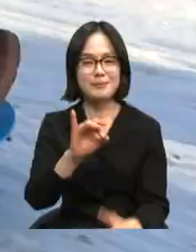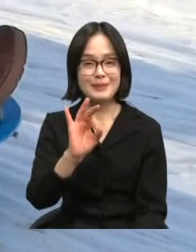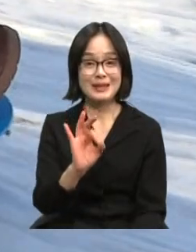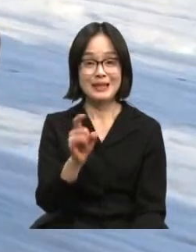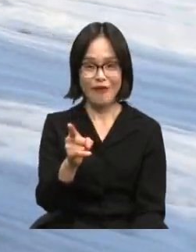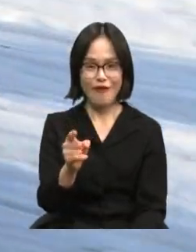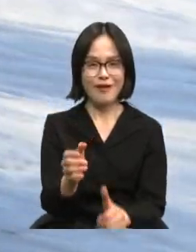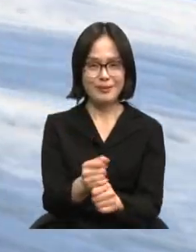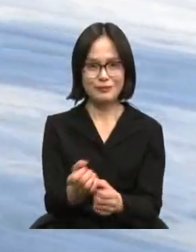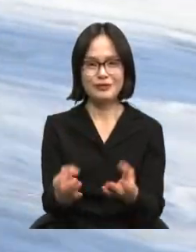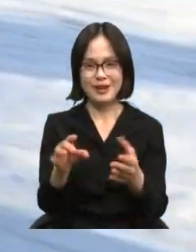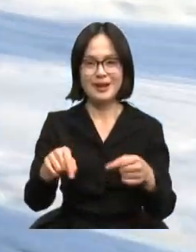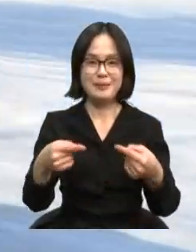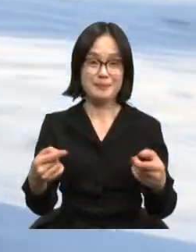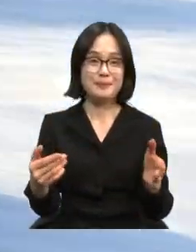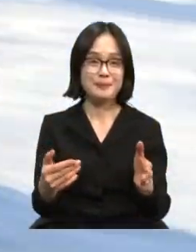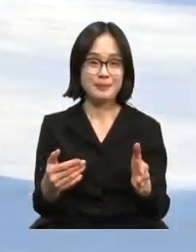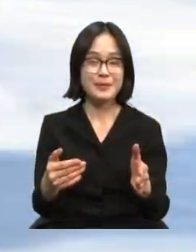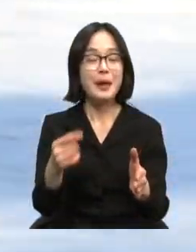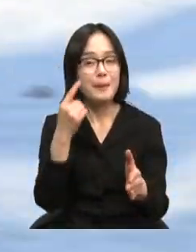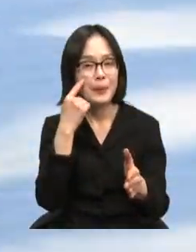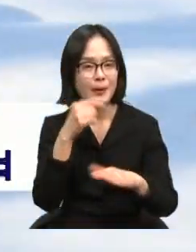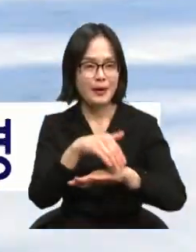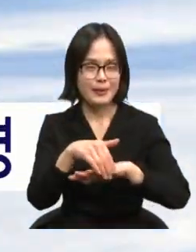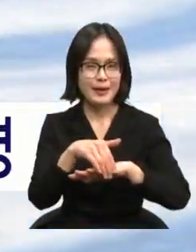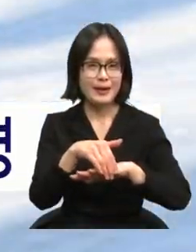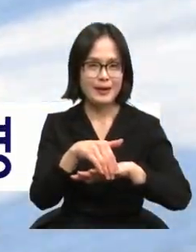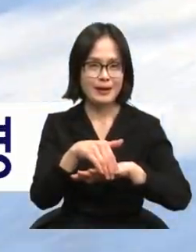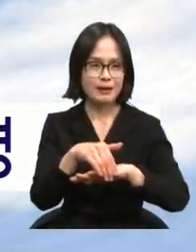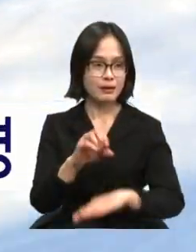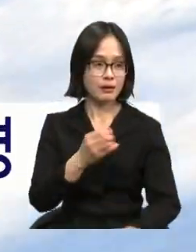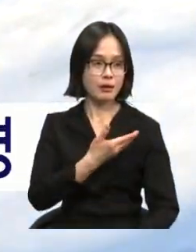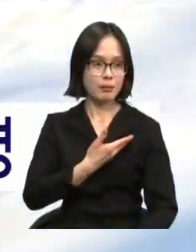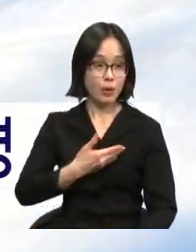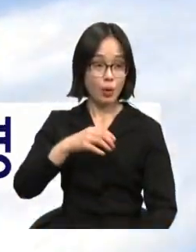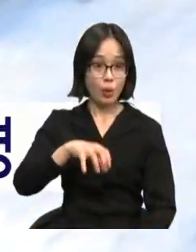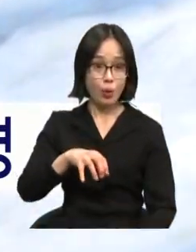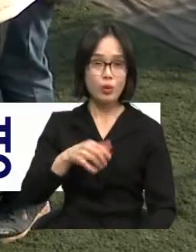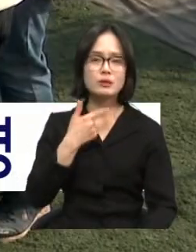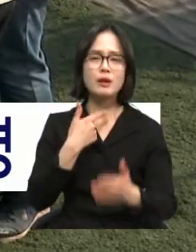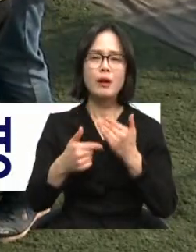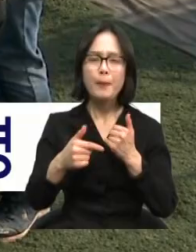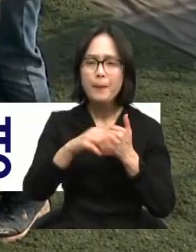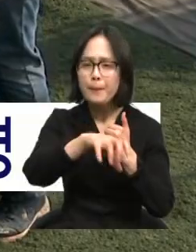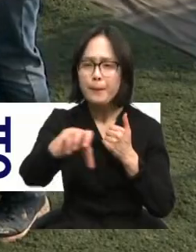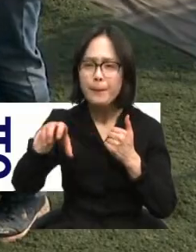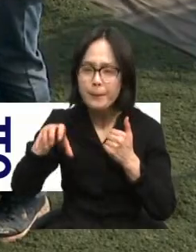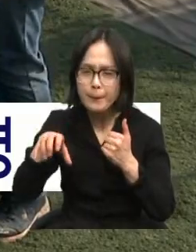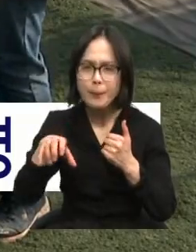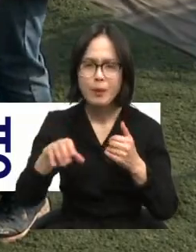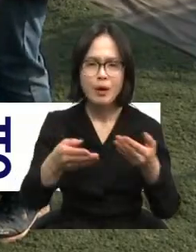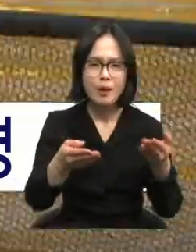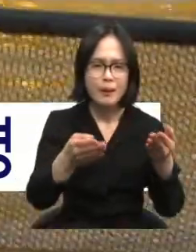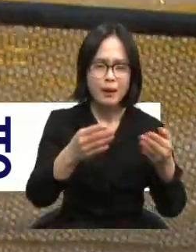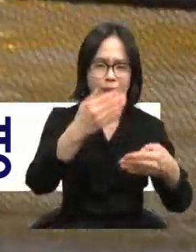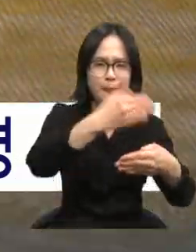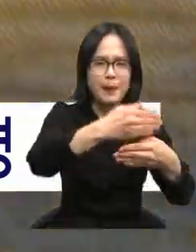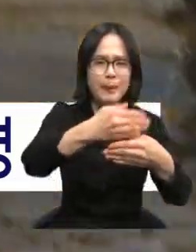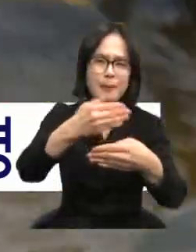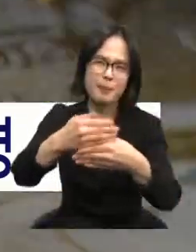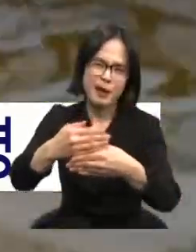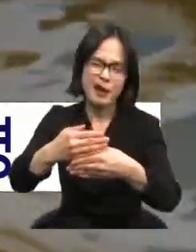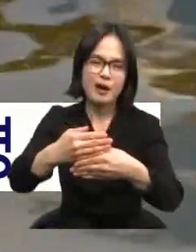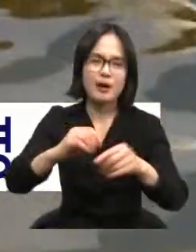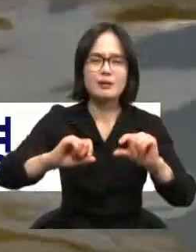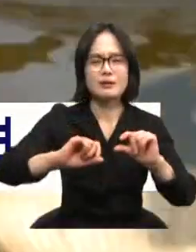연휴 기간에 양평의 체험마을들은 대부분 문을 닫습니다. 이에 따라서 빙어, 송어잡이 등의 체험을